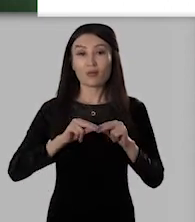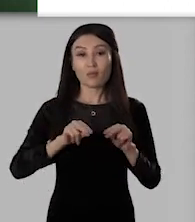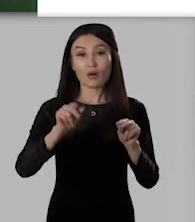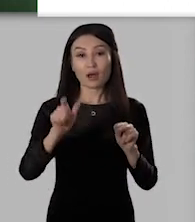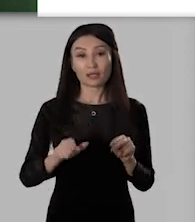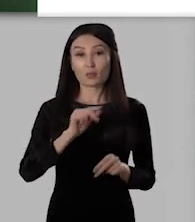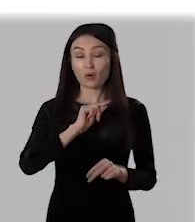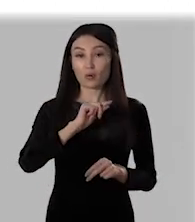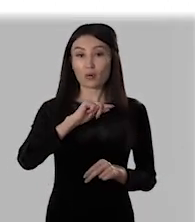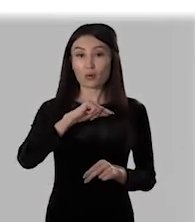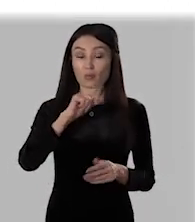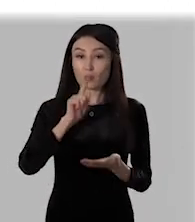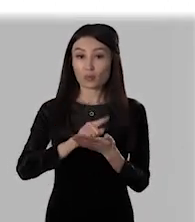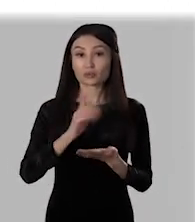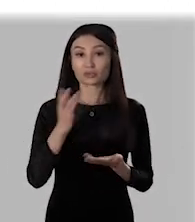болуш керек?